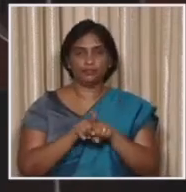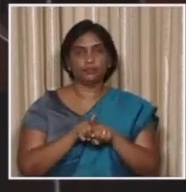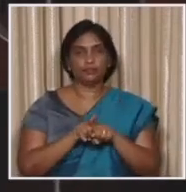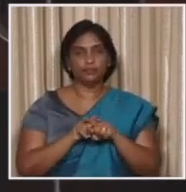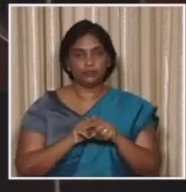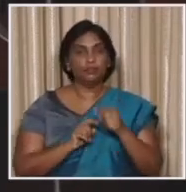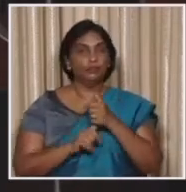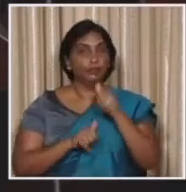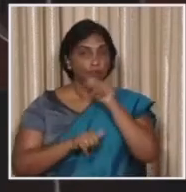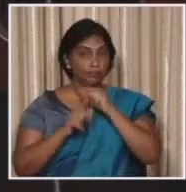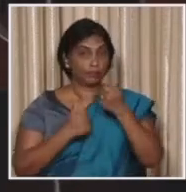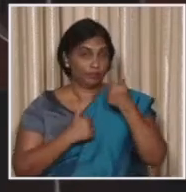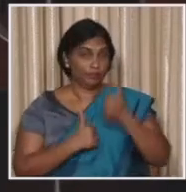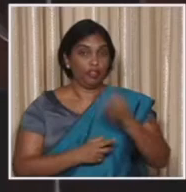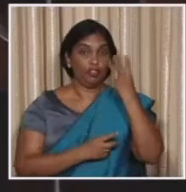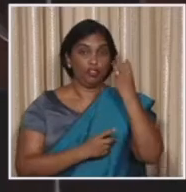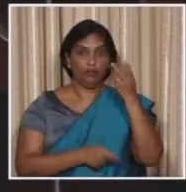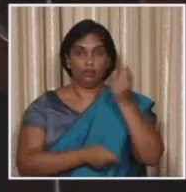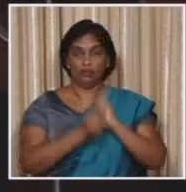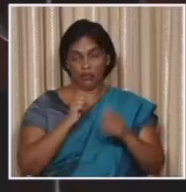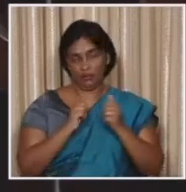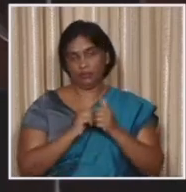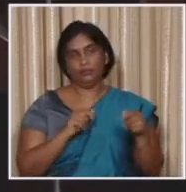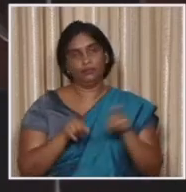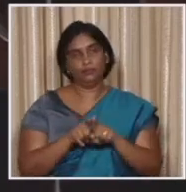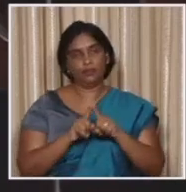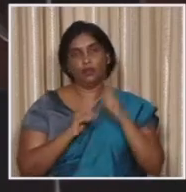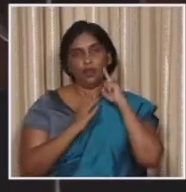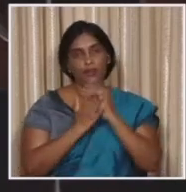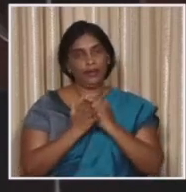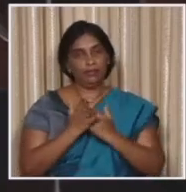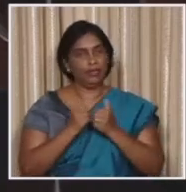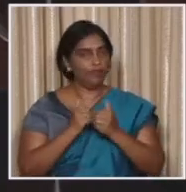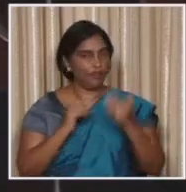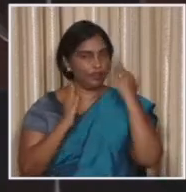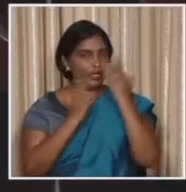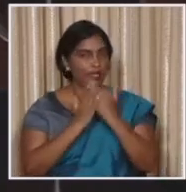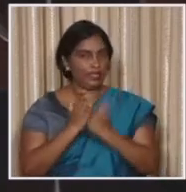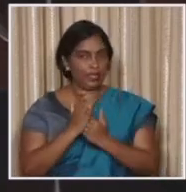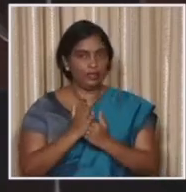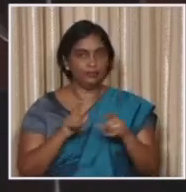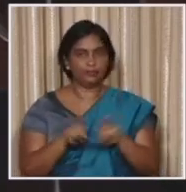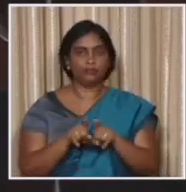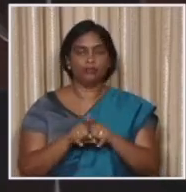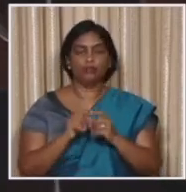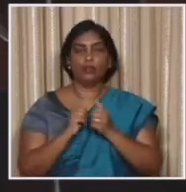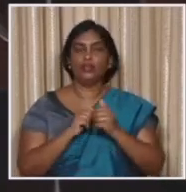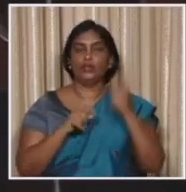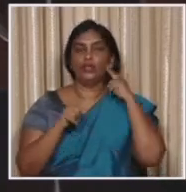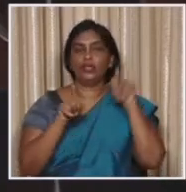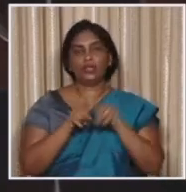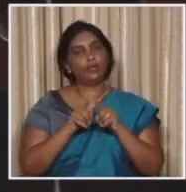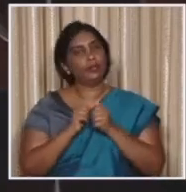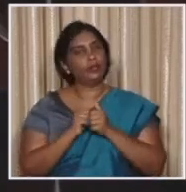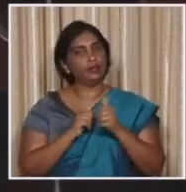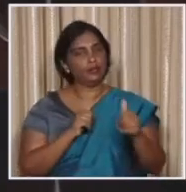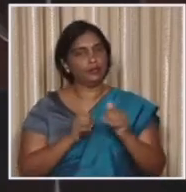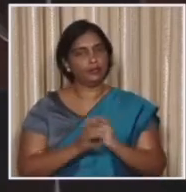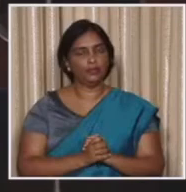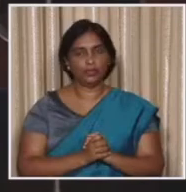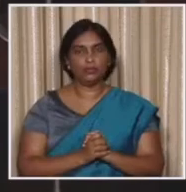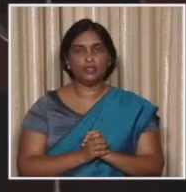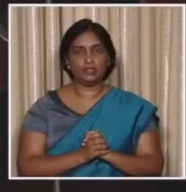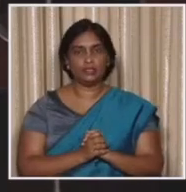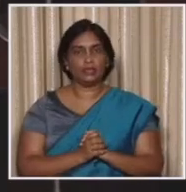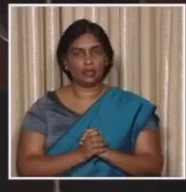3000කට වැඩිය තියෙනවා මිලදී ගන්නවා. සර්ජිකල් අයිටම් ශල්‍ය වෛද්‍ය උපාංග 14000ක් තියෙනවා. ටෙන්ඩර් තියෙනවා 1000ක් ඖෂධ